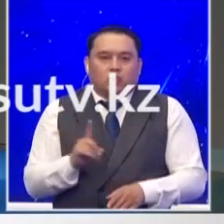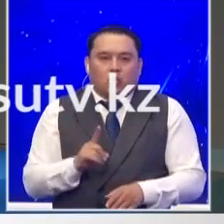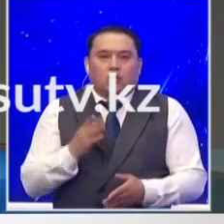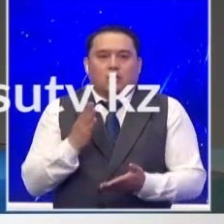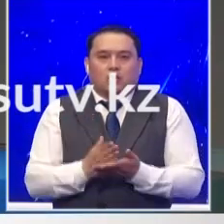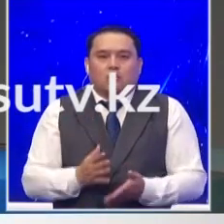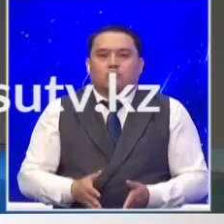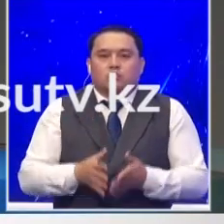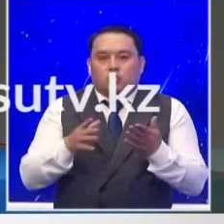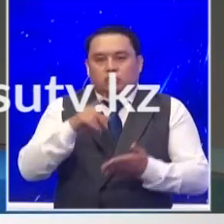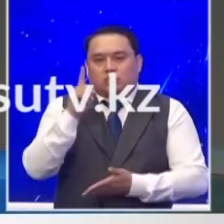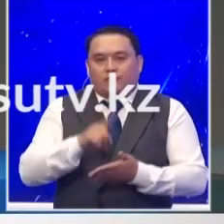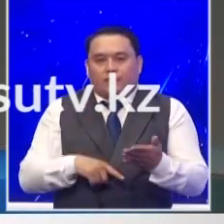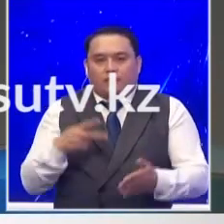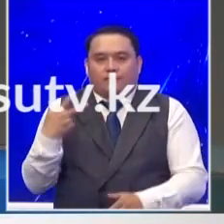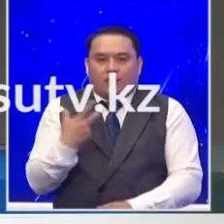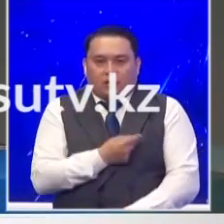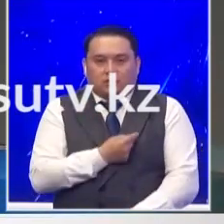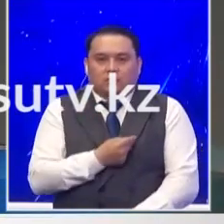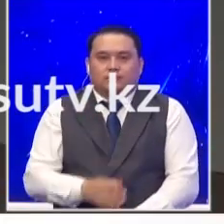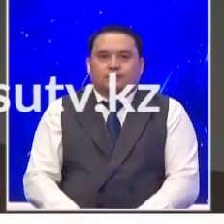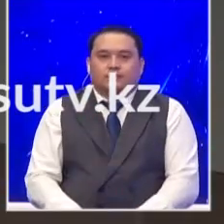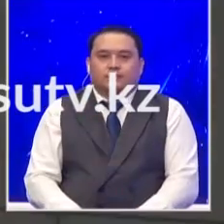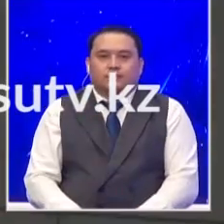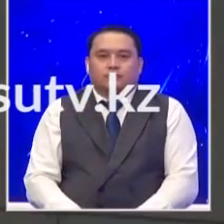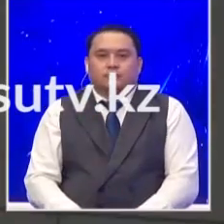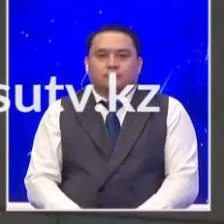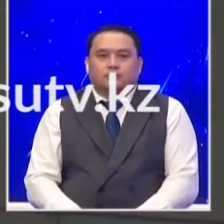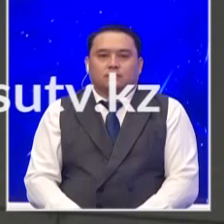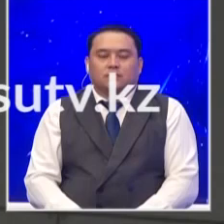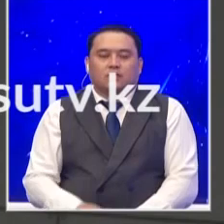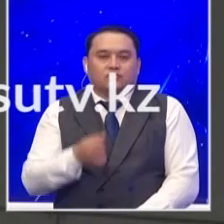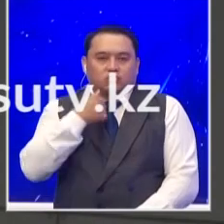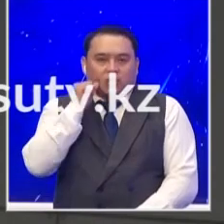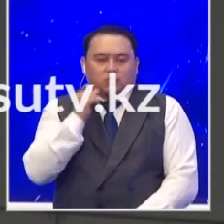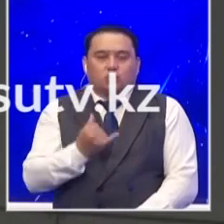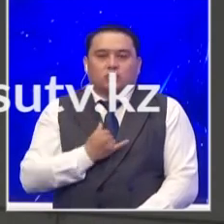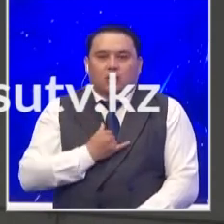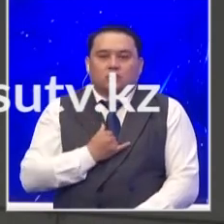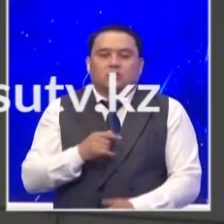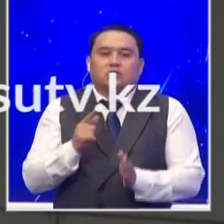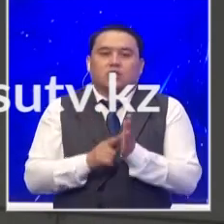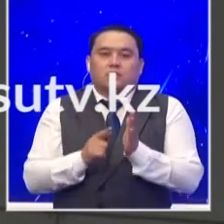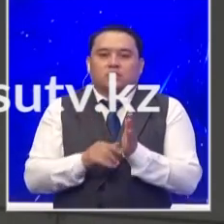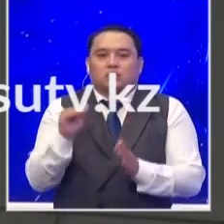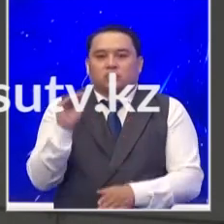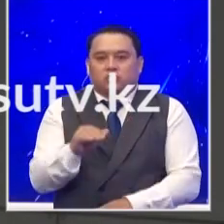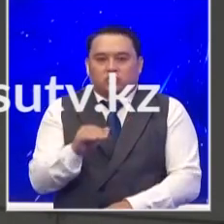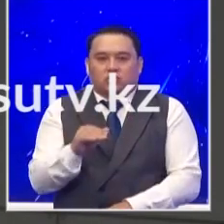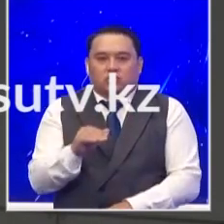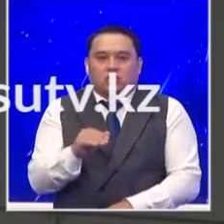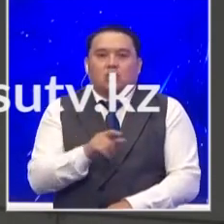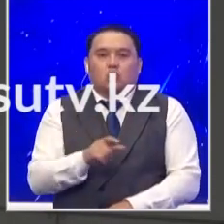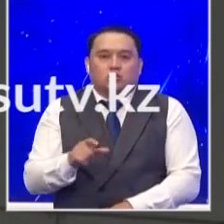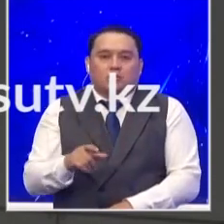имеет больше доверия к вакцинам. Вакцинация набирает обороты. За вчерашний день порядка 70 тысяч